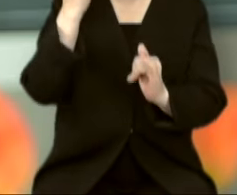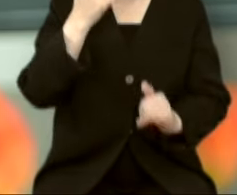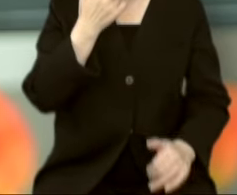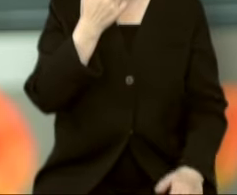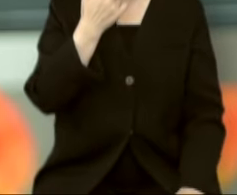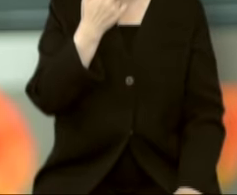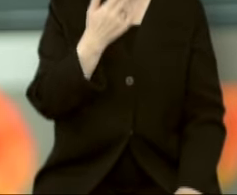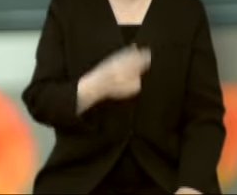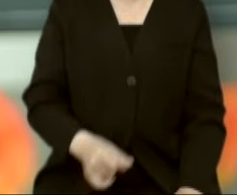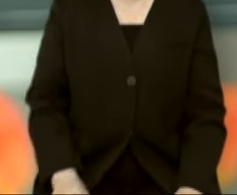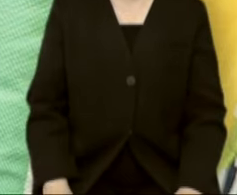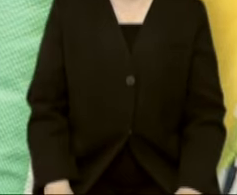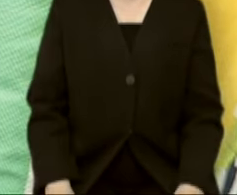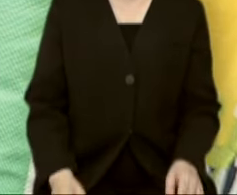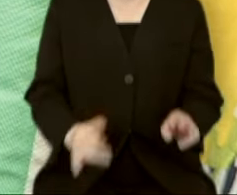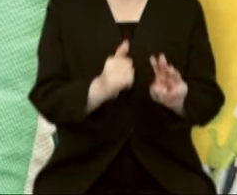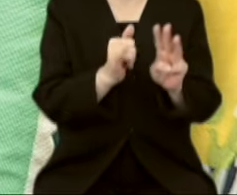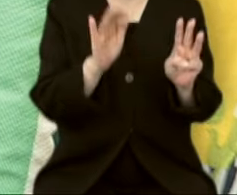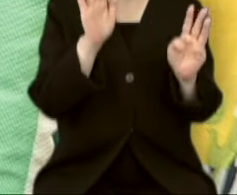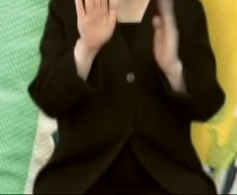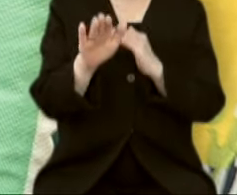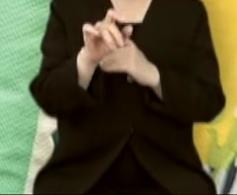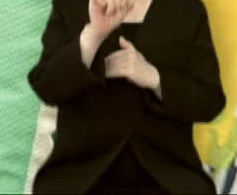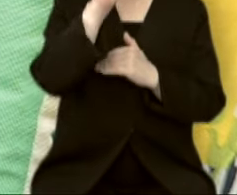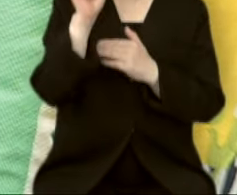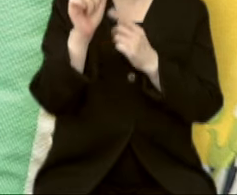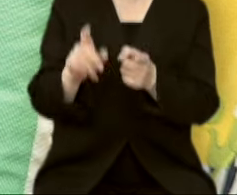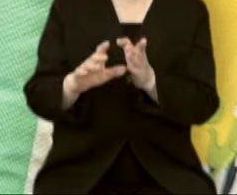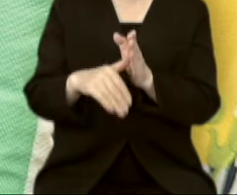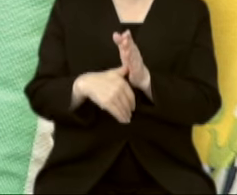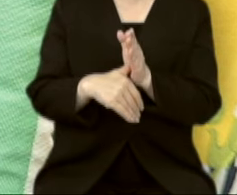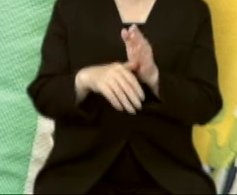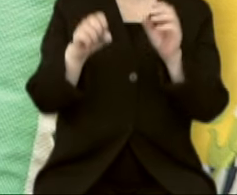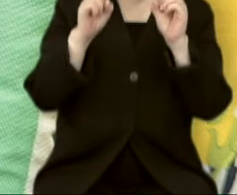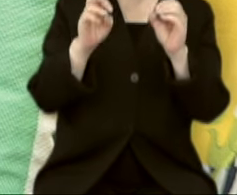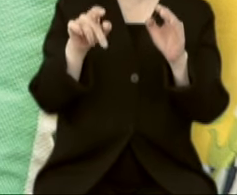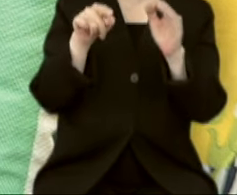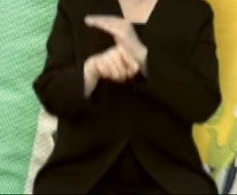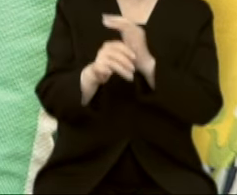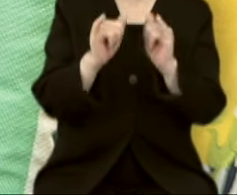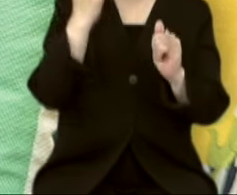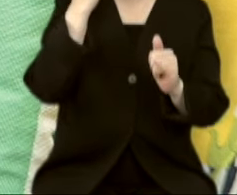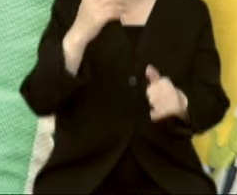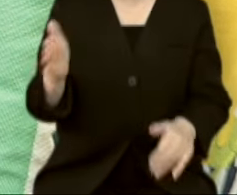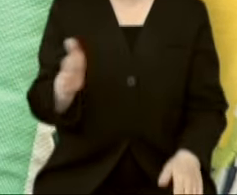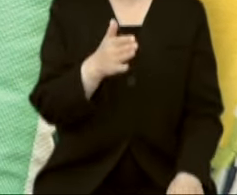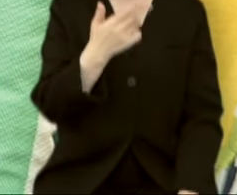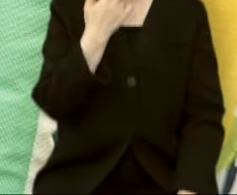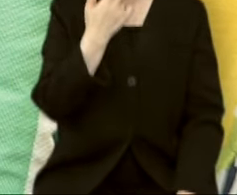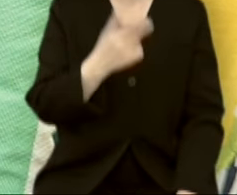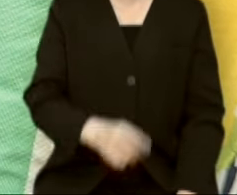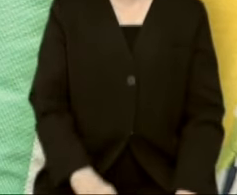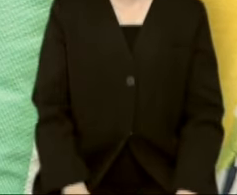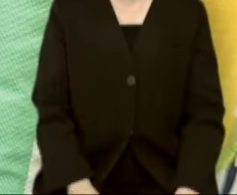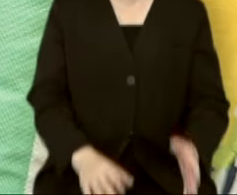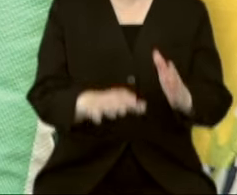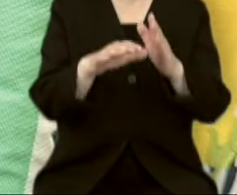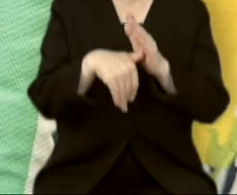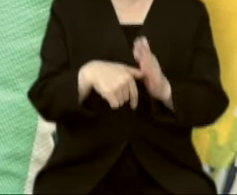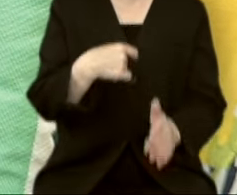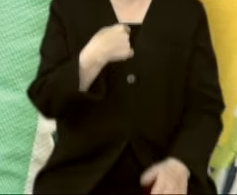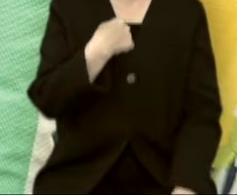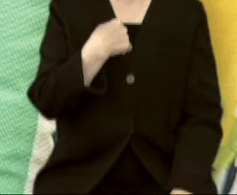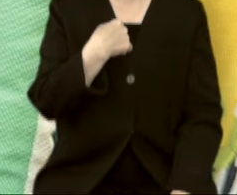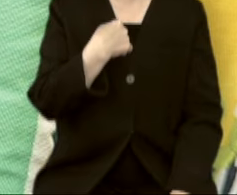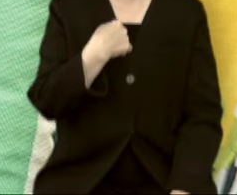건 저희 세 명 이외에는 이렇게 좋은 기회에 전도하러 나온 사람이 아무도 없는 거예요. 네. 그때 제가